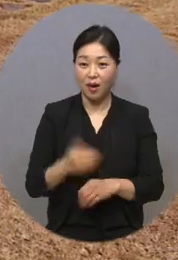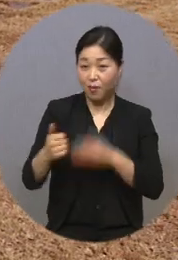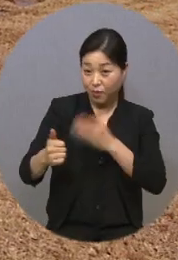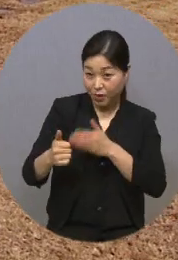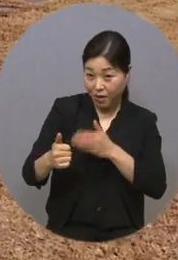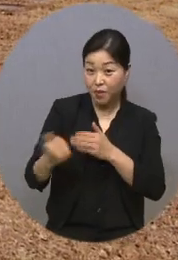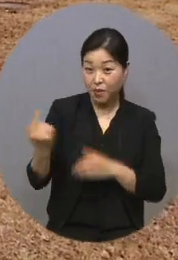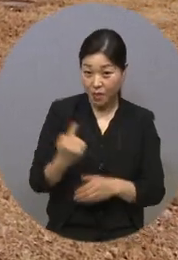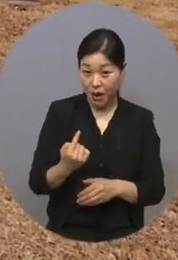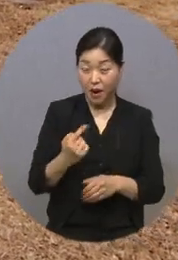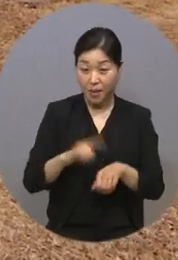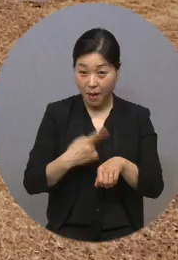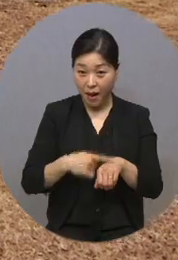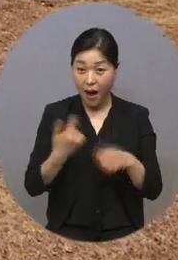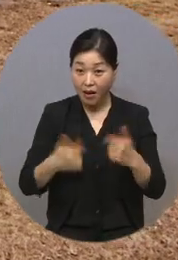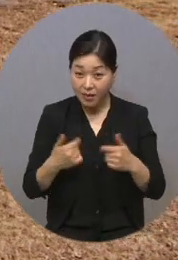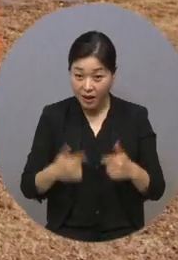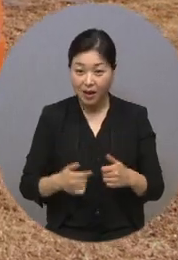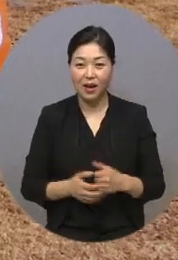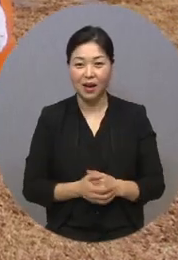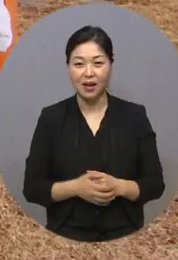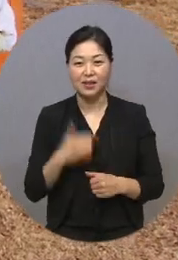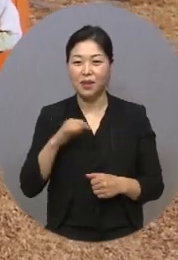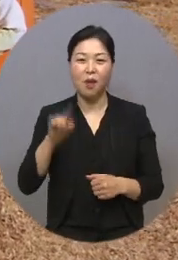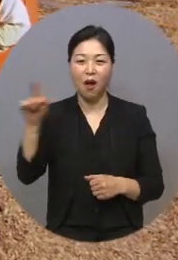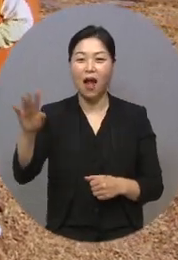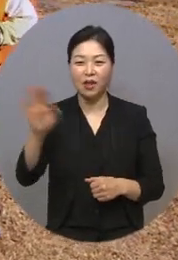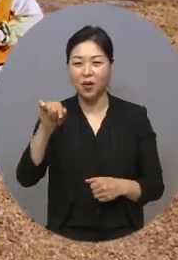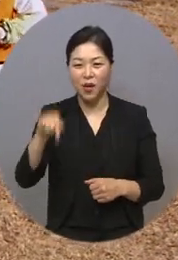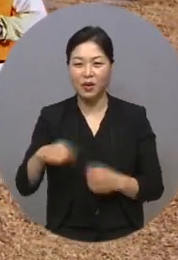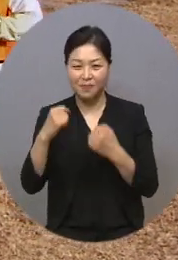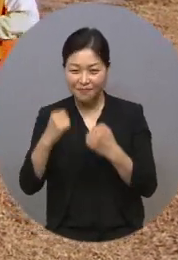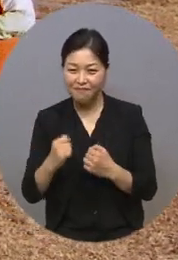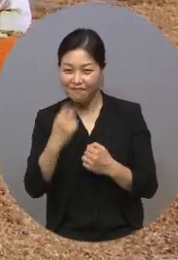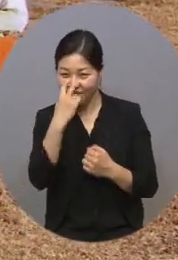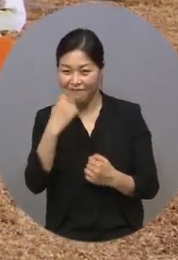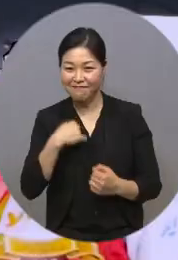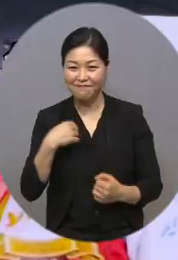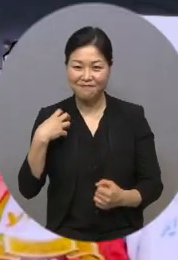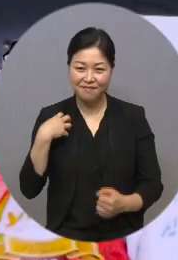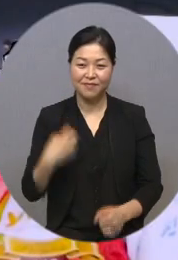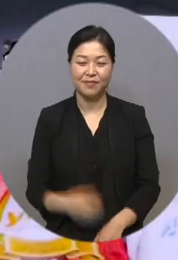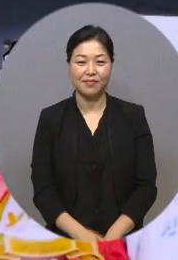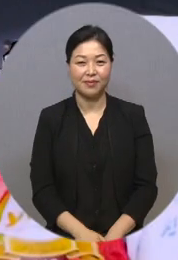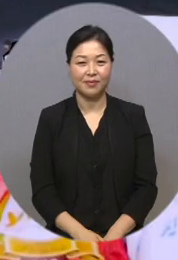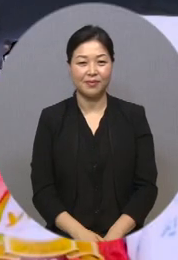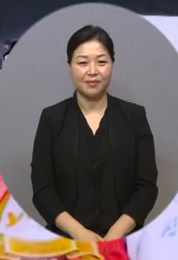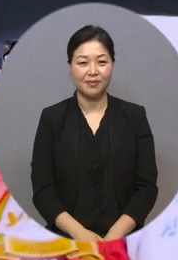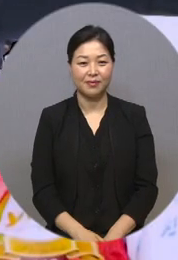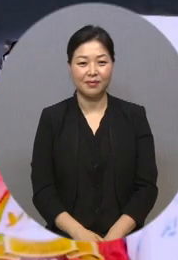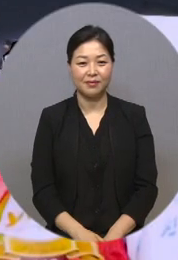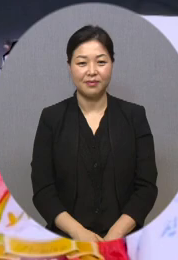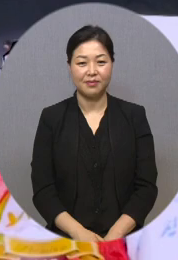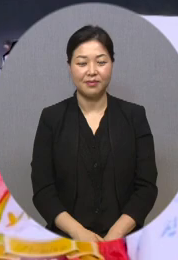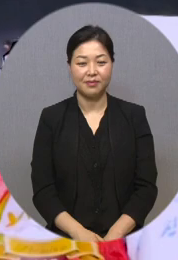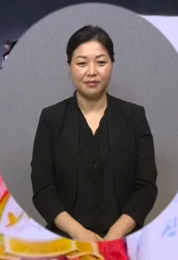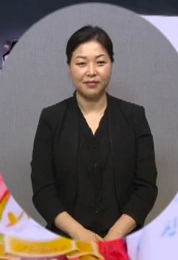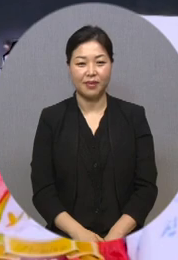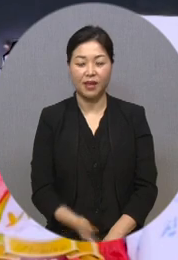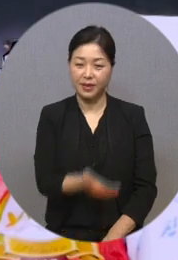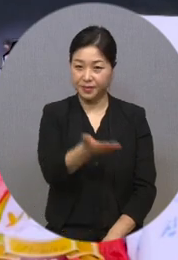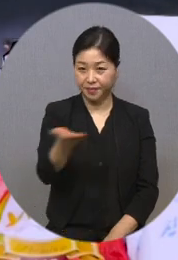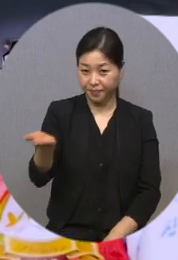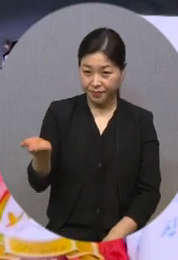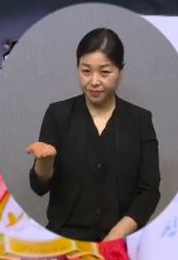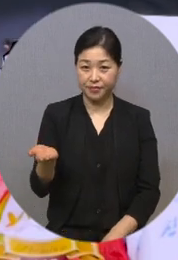거잖아요. 그럼요. 거기 지키고 있어. 멀리 안 가요. 그니까 지키고 네. 있어. 네. 자 아니 지금 쭉 이 저희가